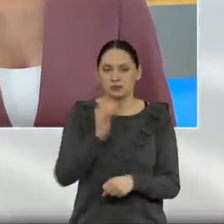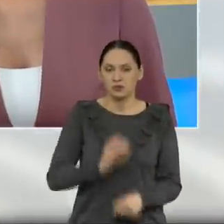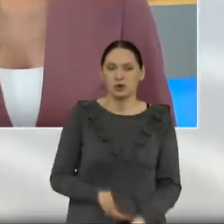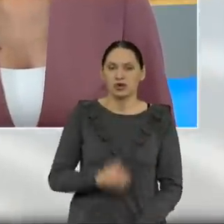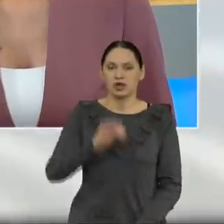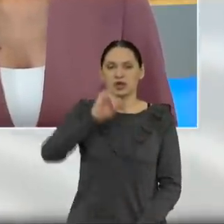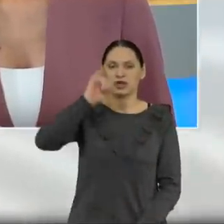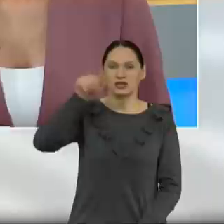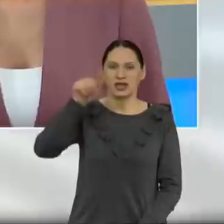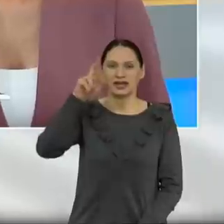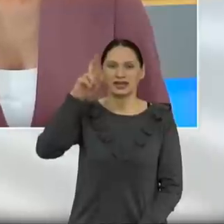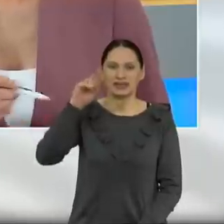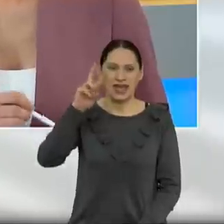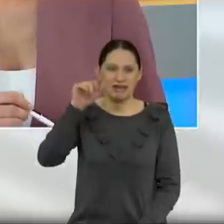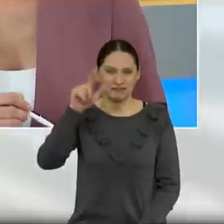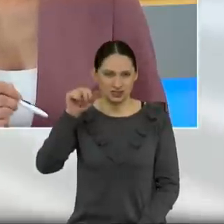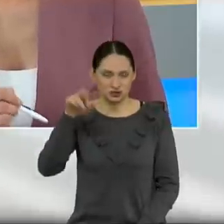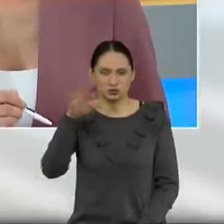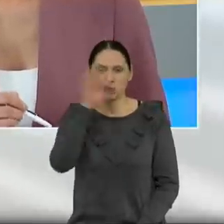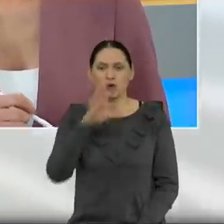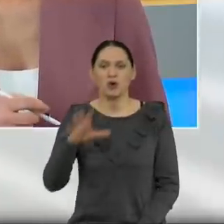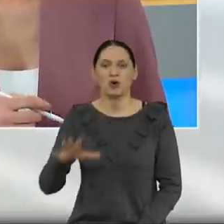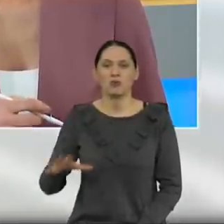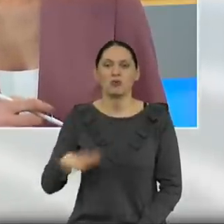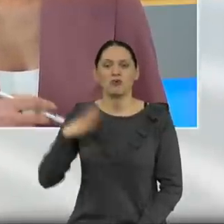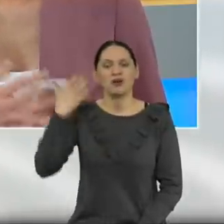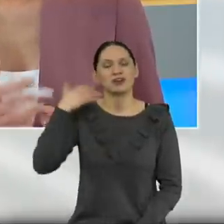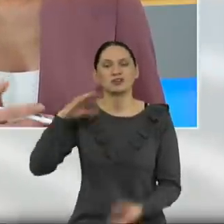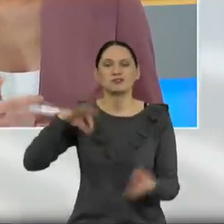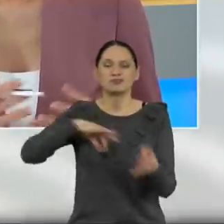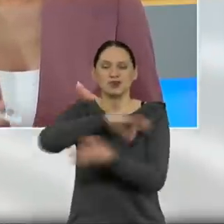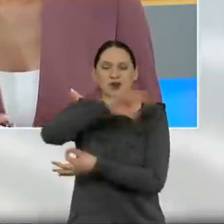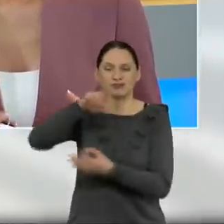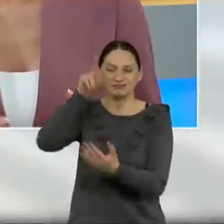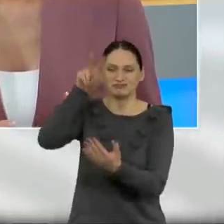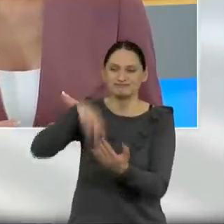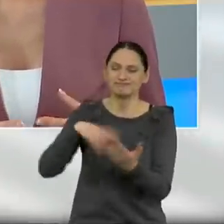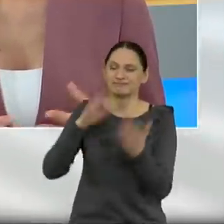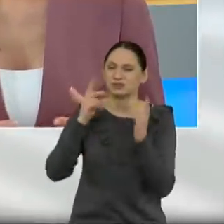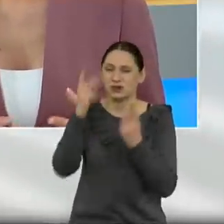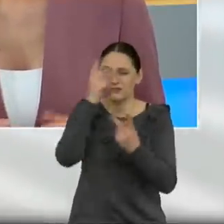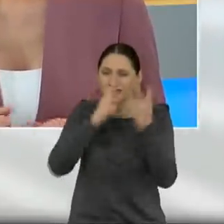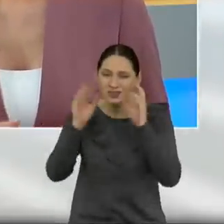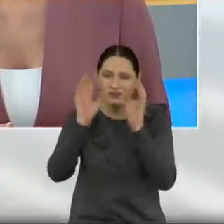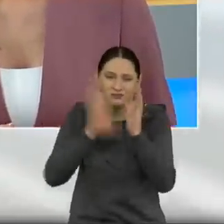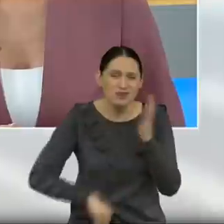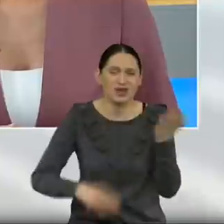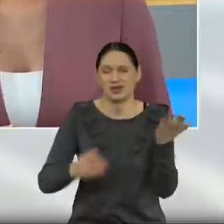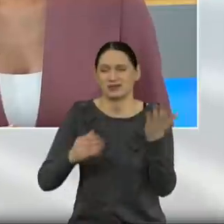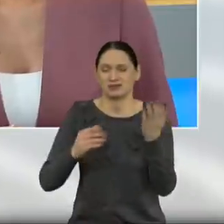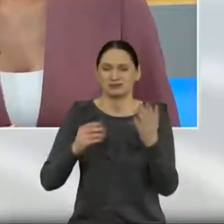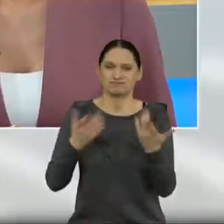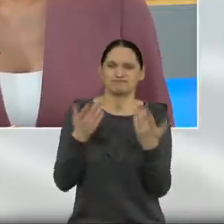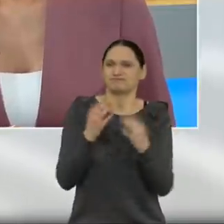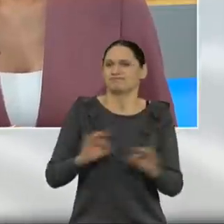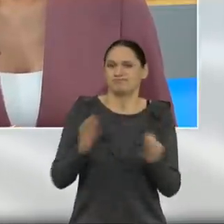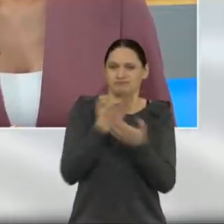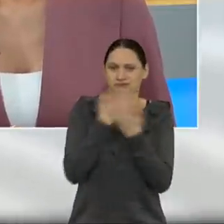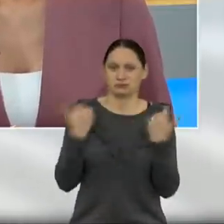kuris skeptiškai žiūrėjo į aną bent jų projektą, sakėt, nėra nei turinio, nei vizijos. Kaip vertinat dabartinės